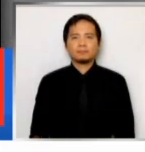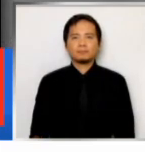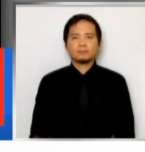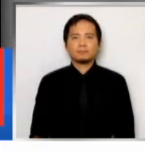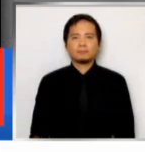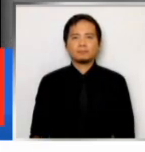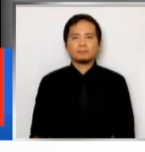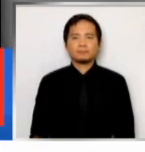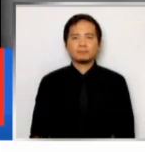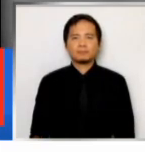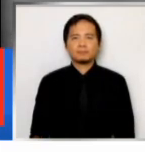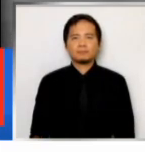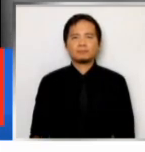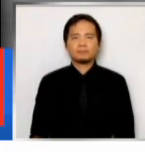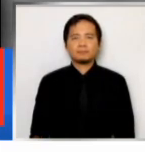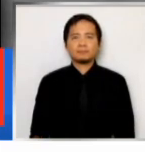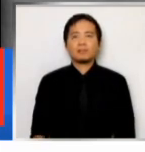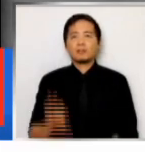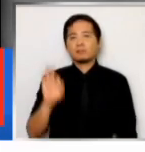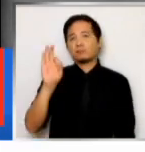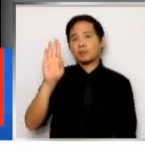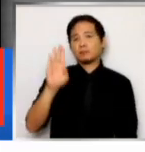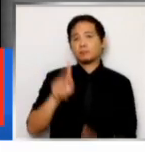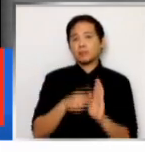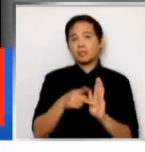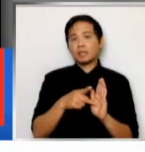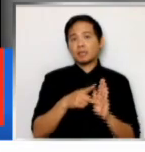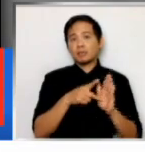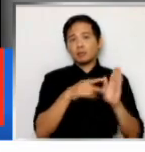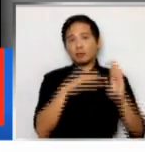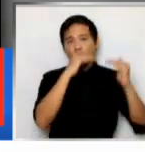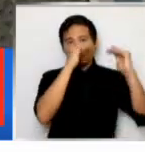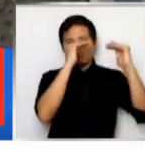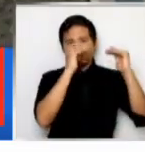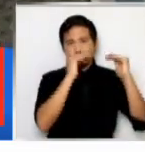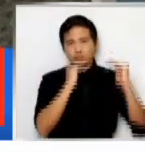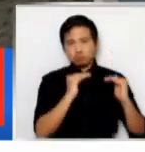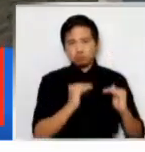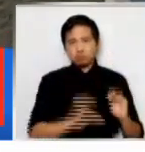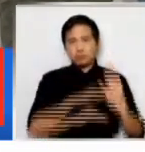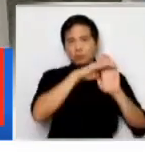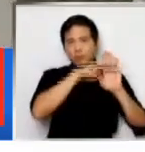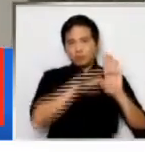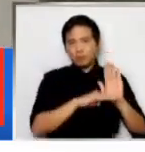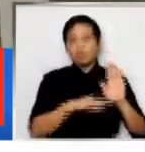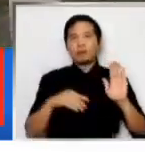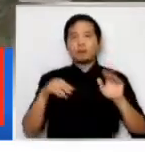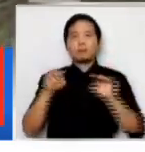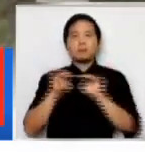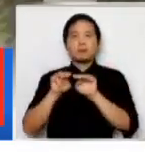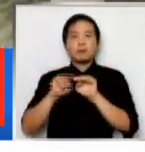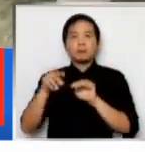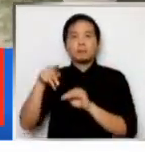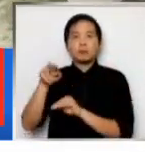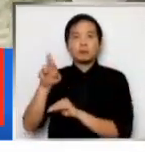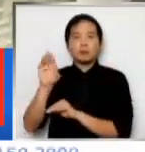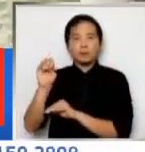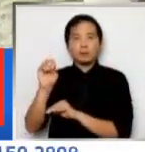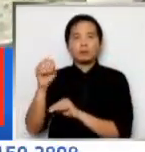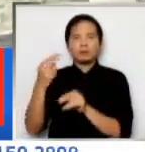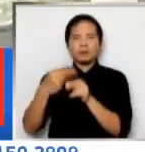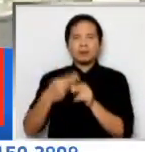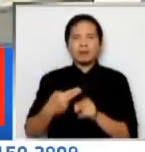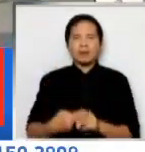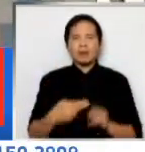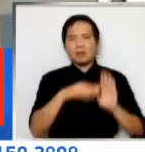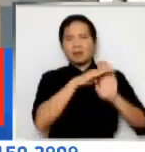Nakapaskil na sa Facebook page ng Marikina Public Information Office o Marikina PIO ang mga pangalan ng mga makakatanggap ng ayuda para sa